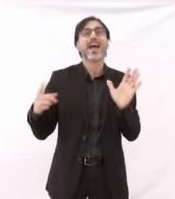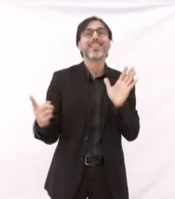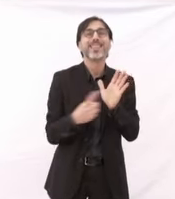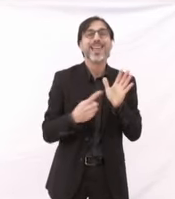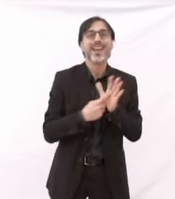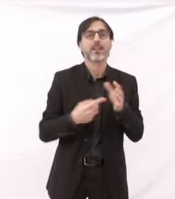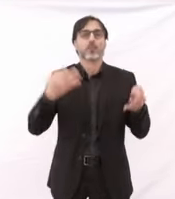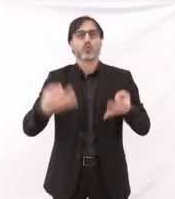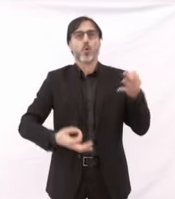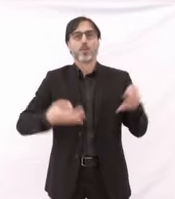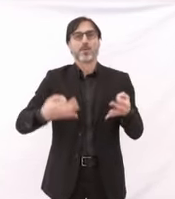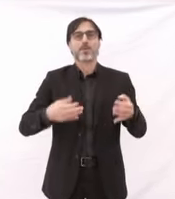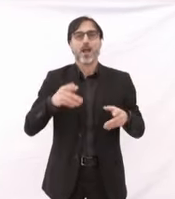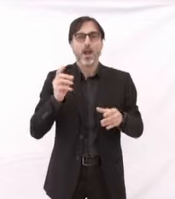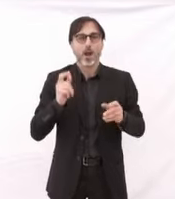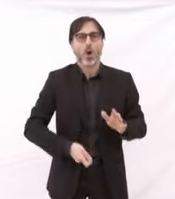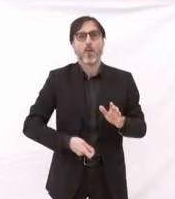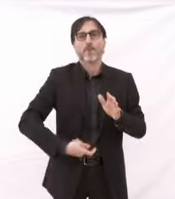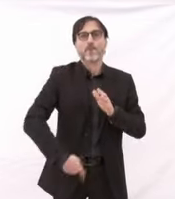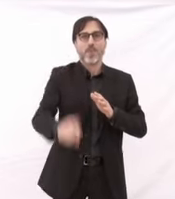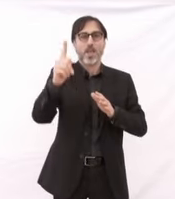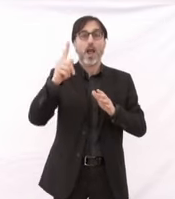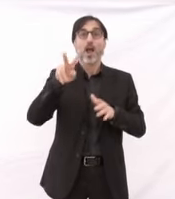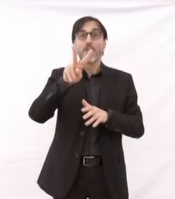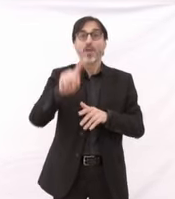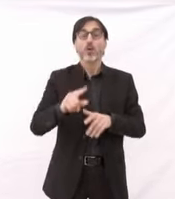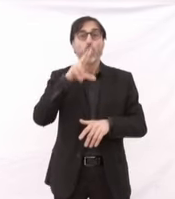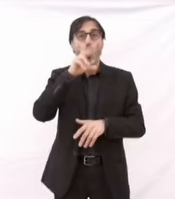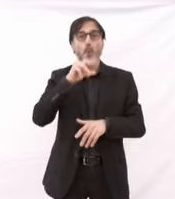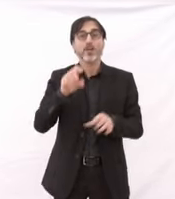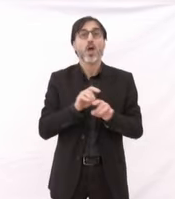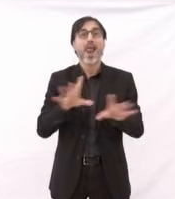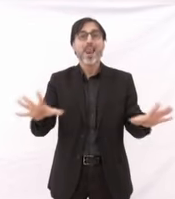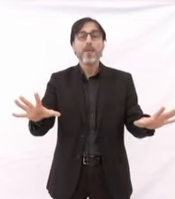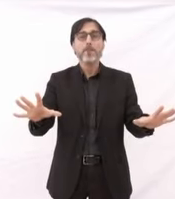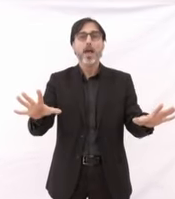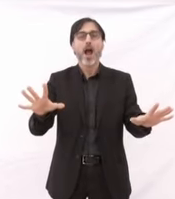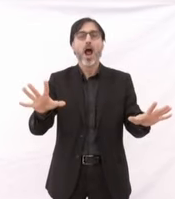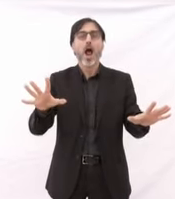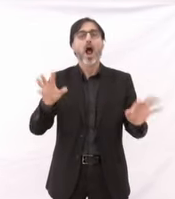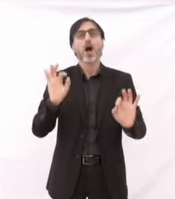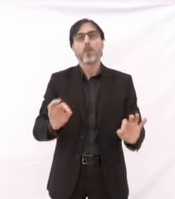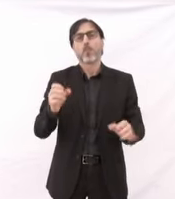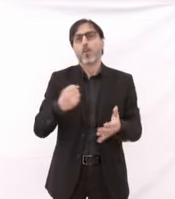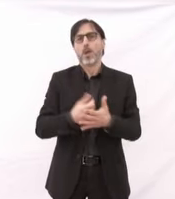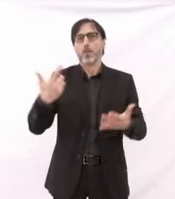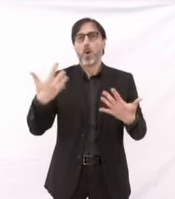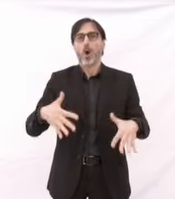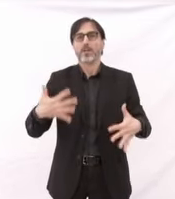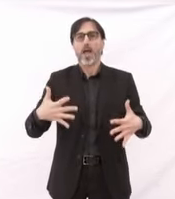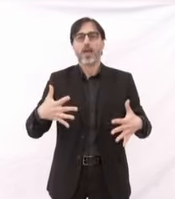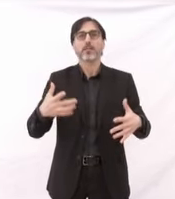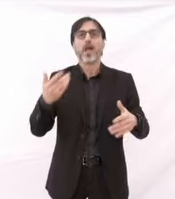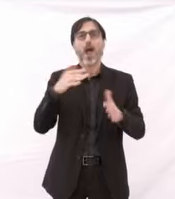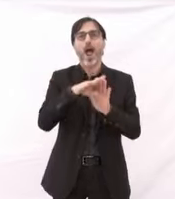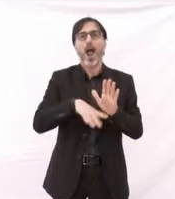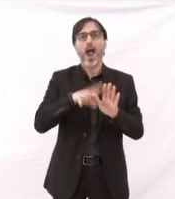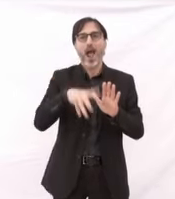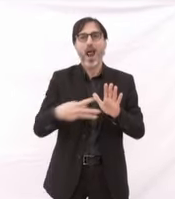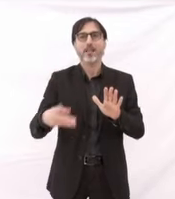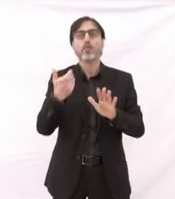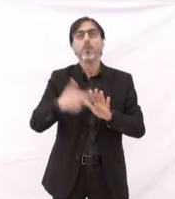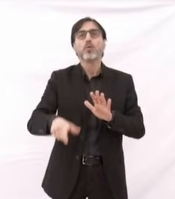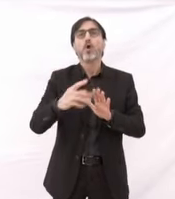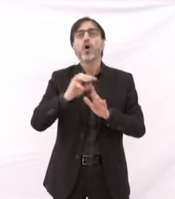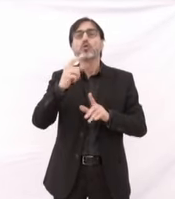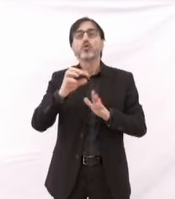la giustizia. Sapete che il 21 marzo per Libera è un momento importante nel calendario perché è il